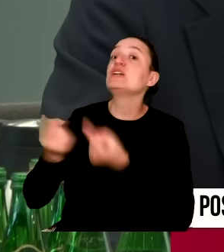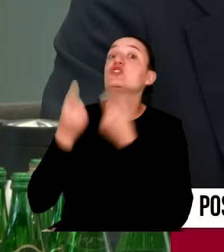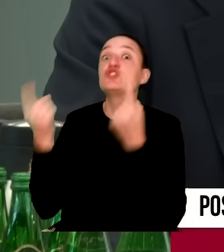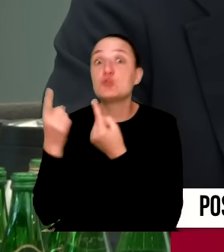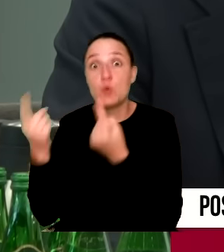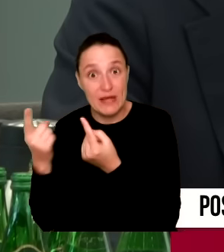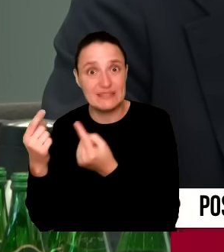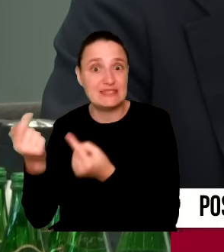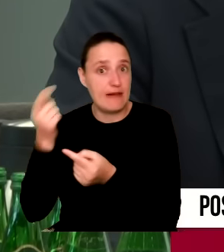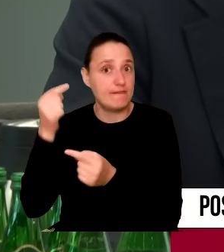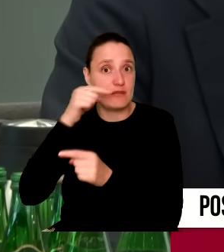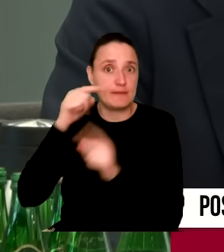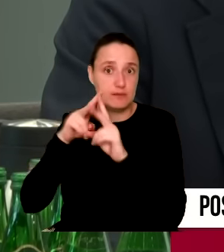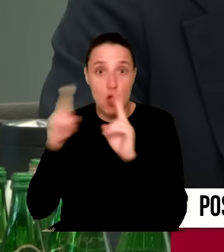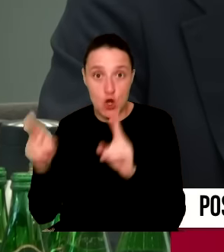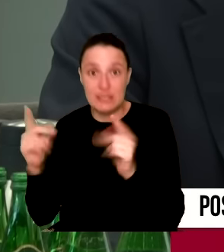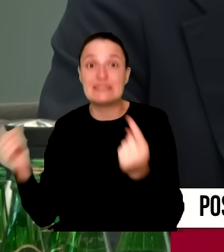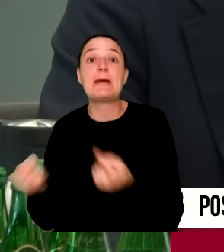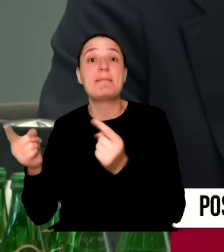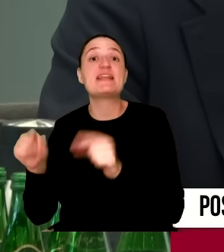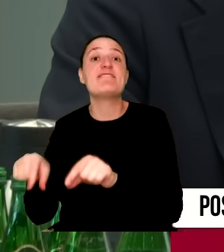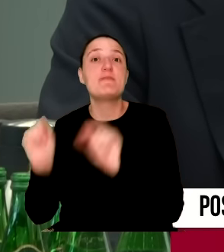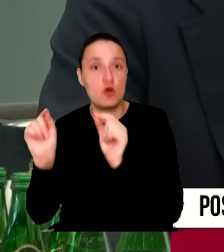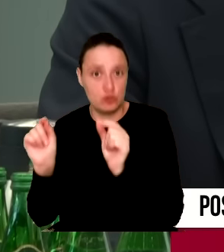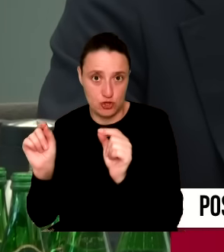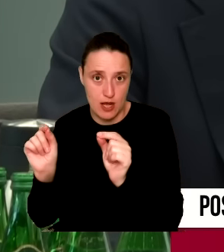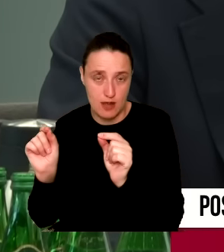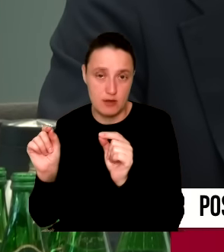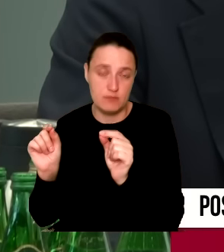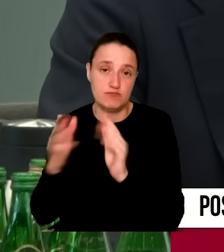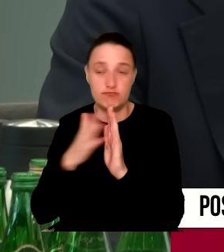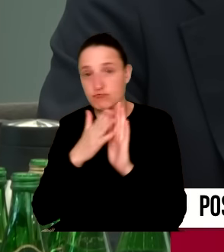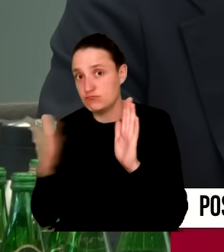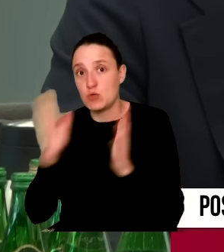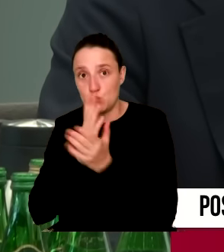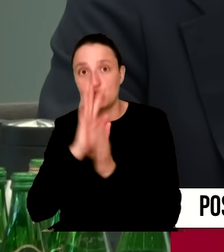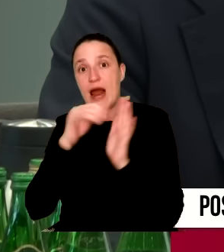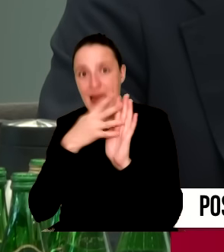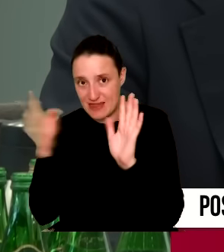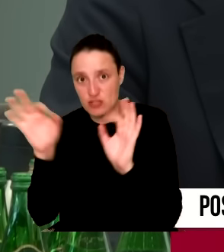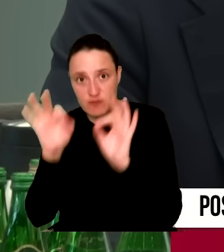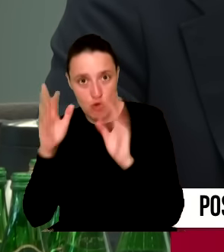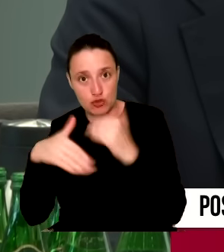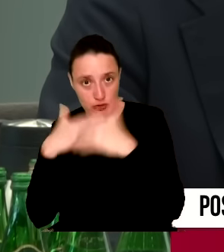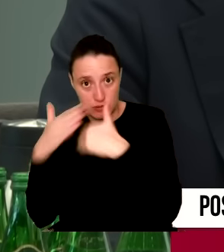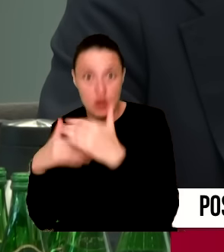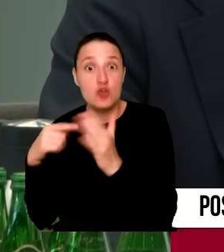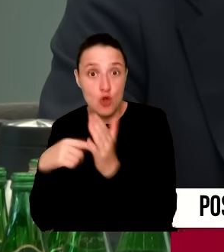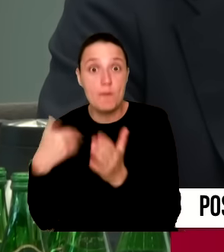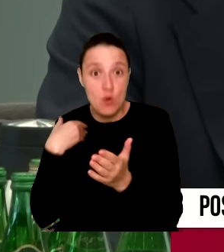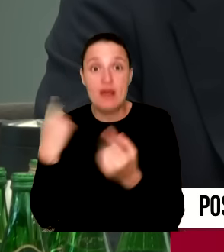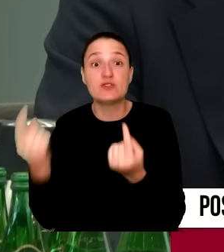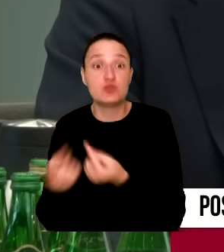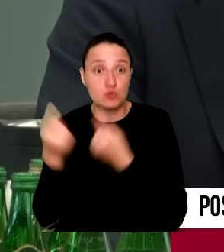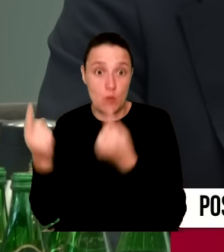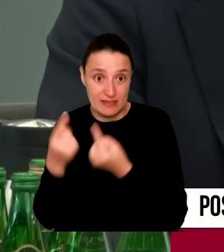czasie czyli w okresie kampanii wyborczej w okresie biegu kalendarza wyborczego była właśnie takim sytuacją Gdzie